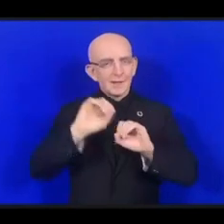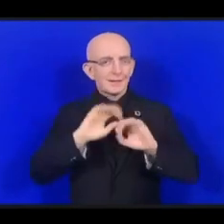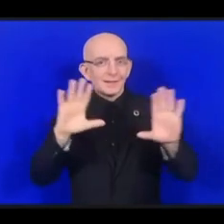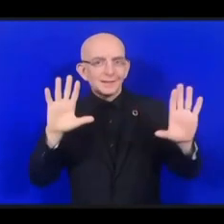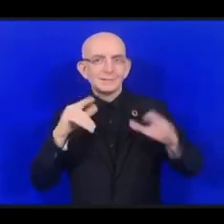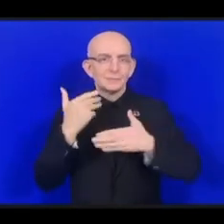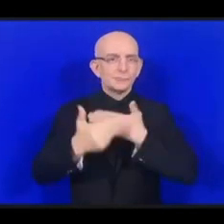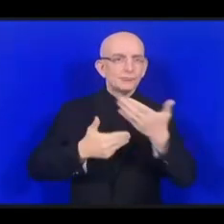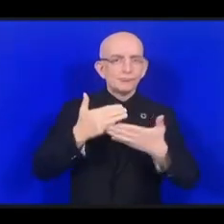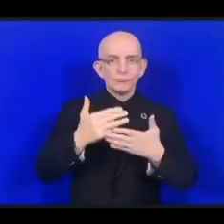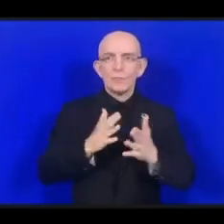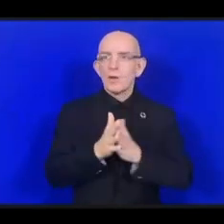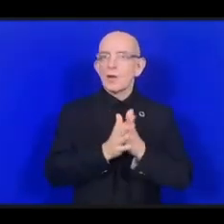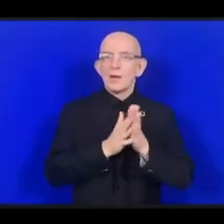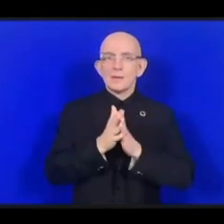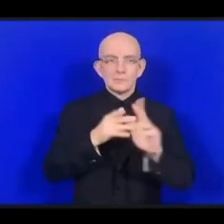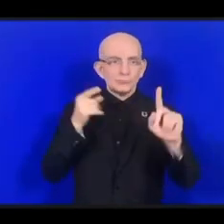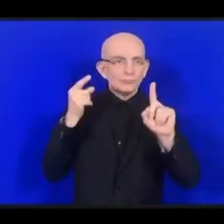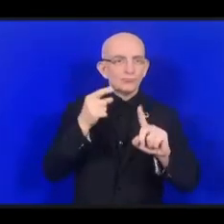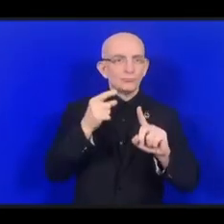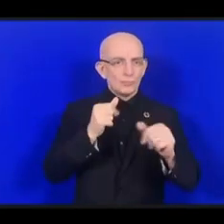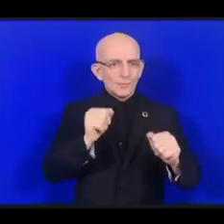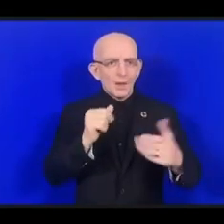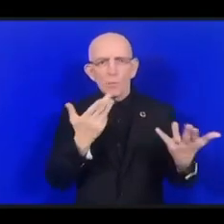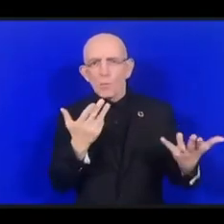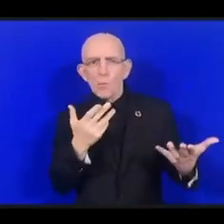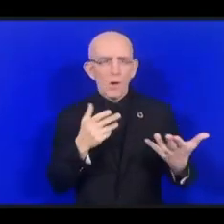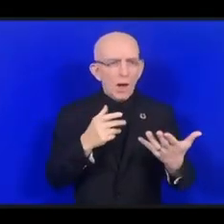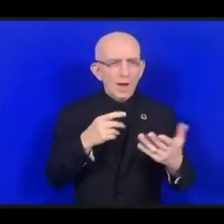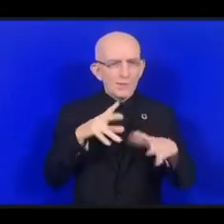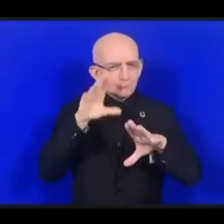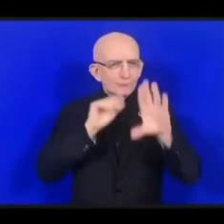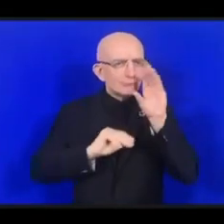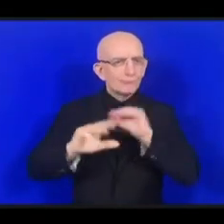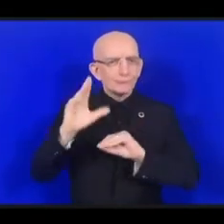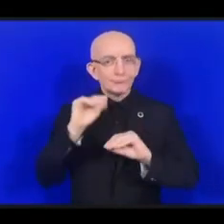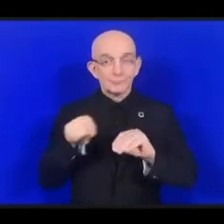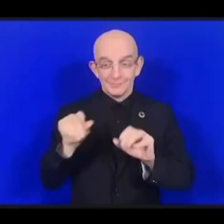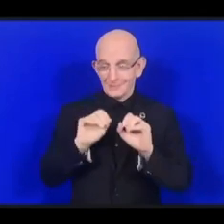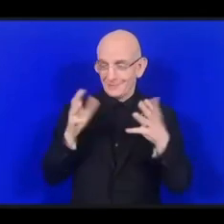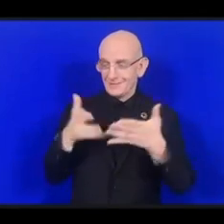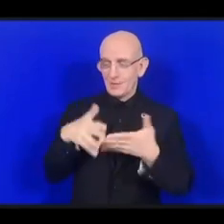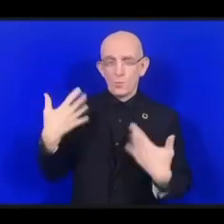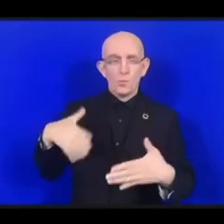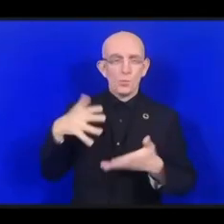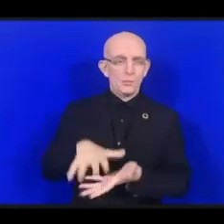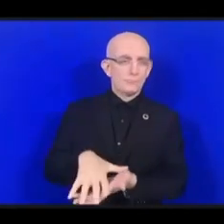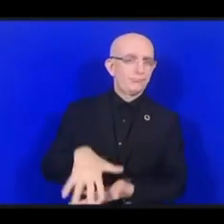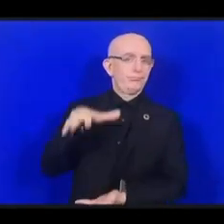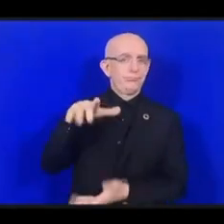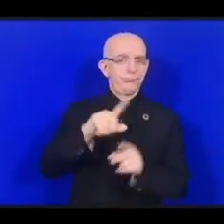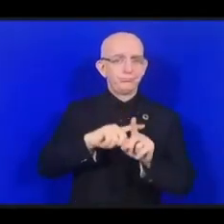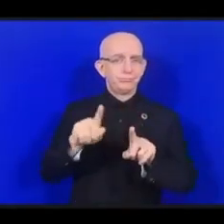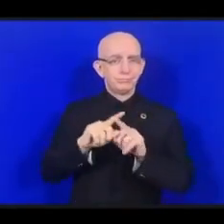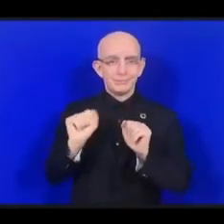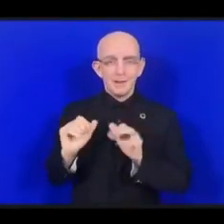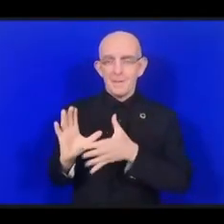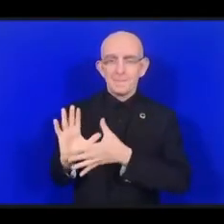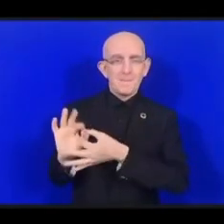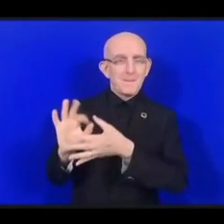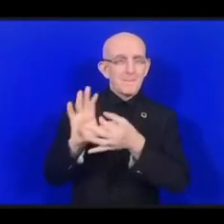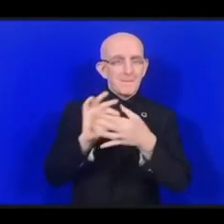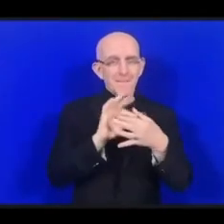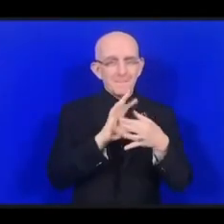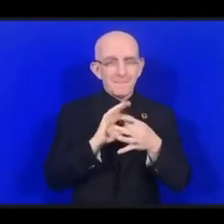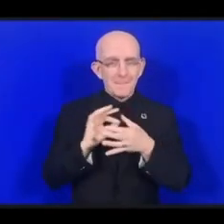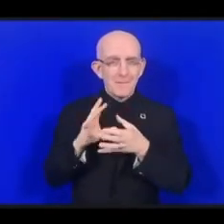心来进行学习。那么互联网缩小了我们系统的范围，而且呢，